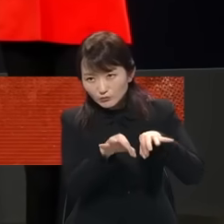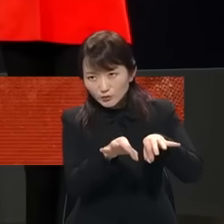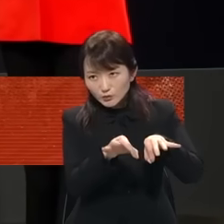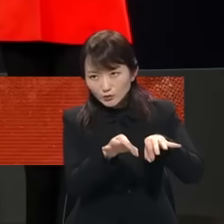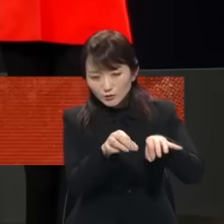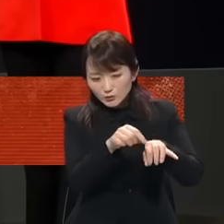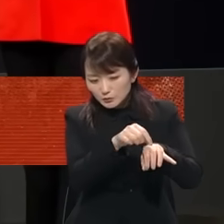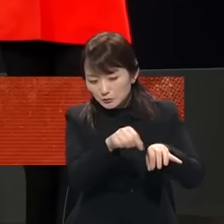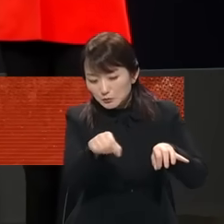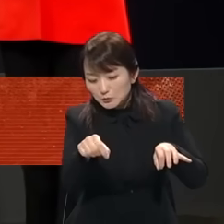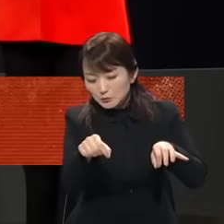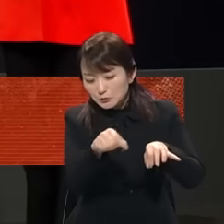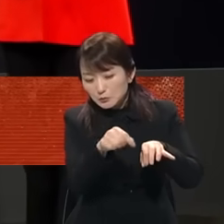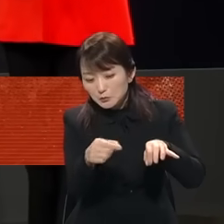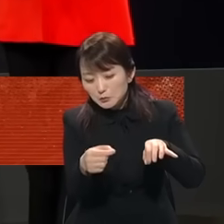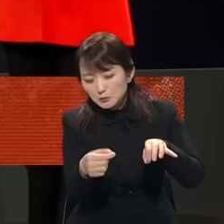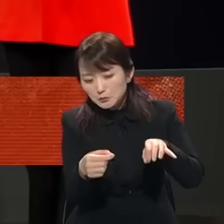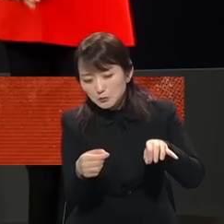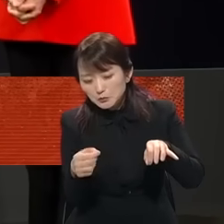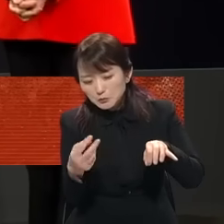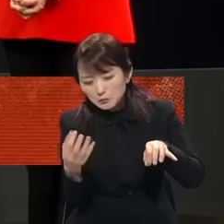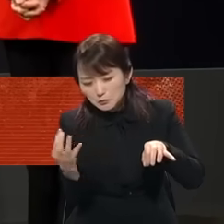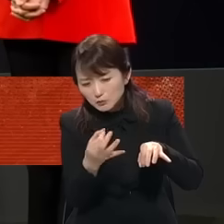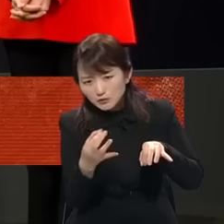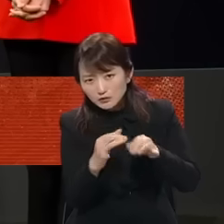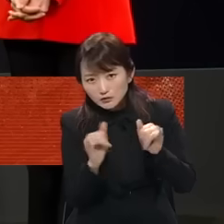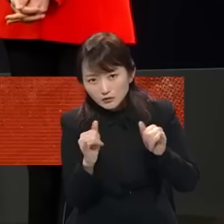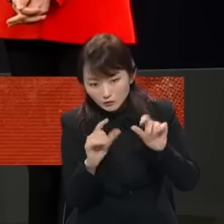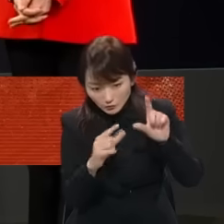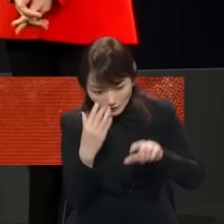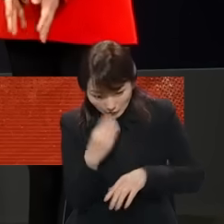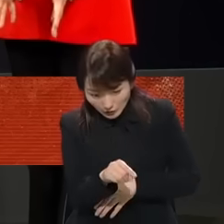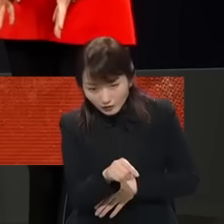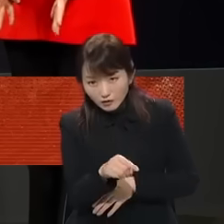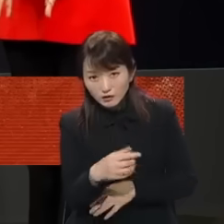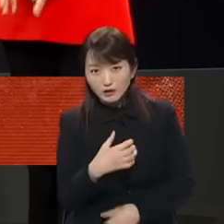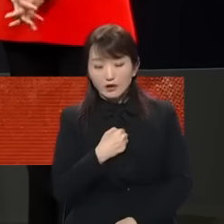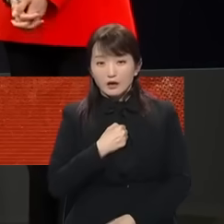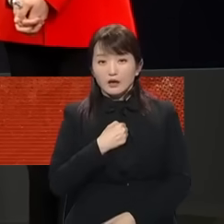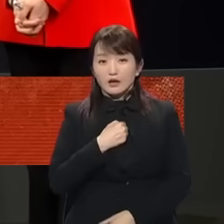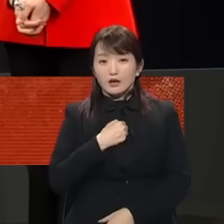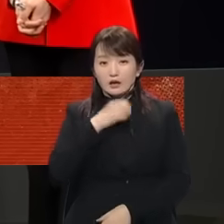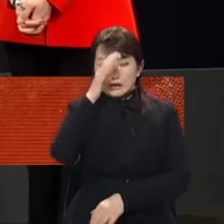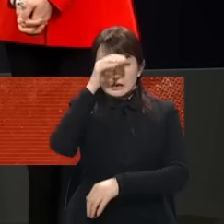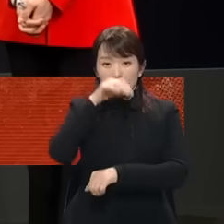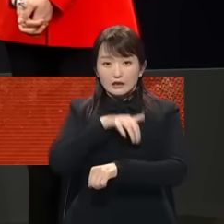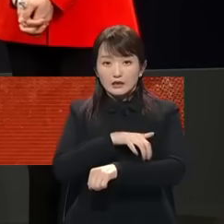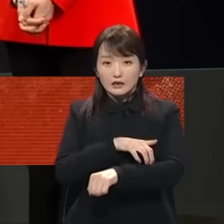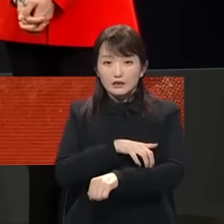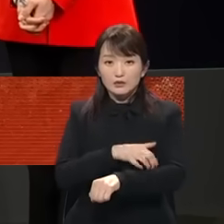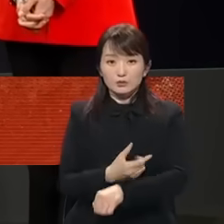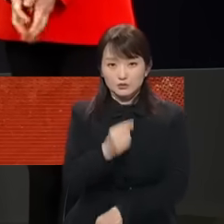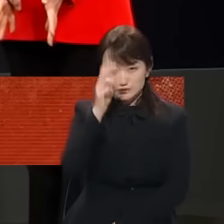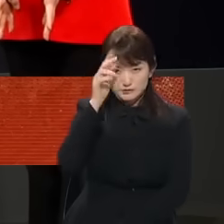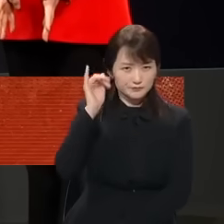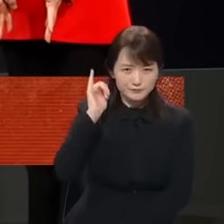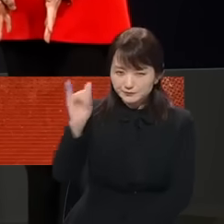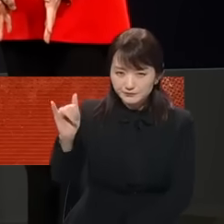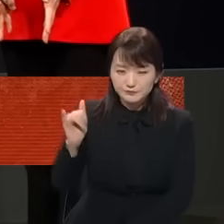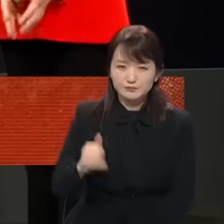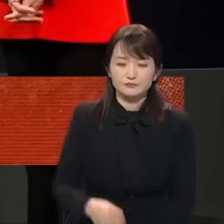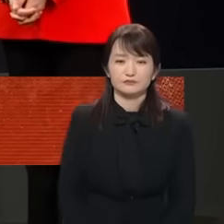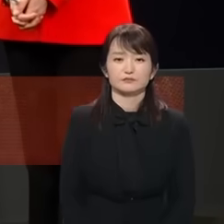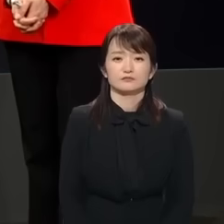있는 가방 틈 사이로 사람의 모습이 언뜻 눈에 들어옵니다 순간 온몸에 소름이 끼친 이들 곧장 경찰에 전화를